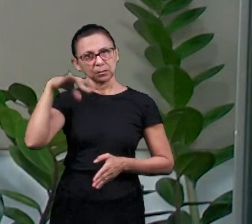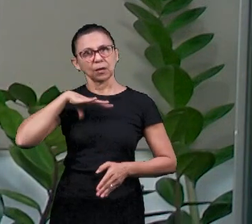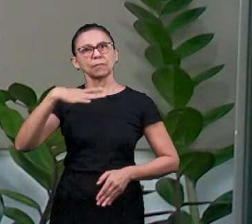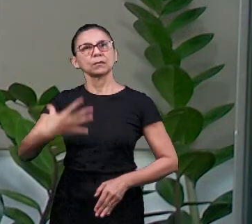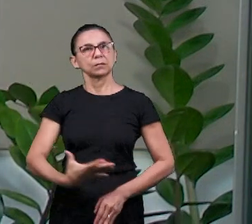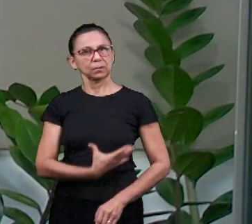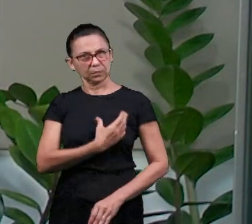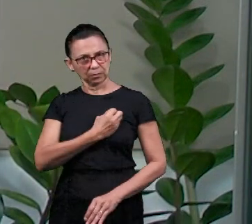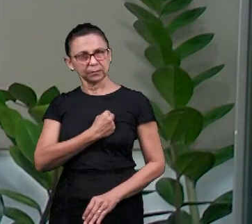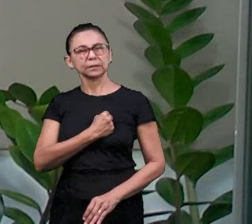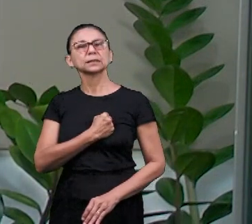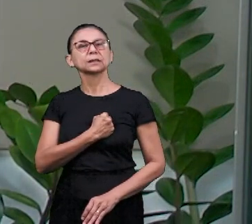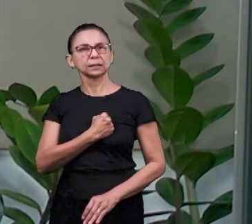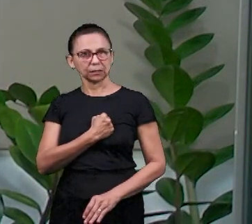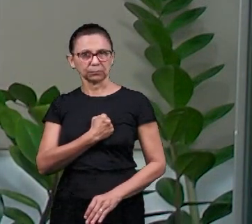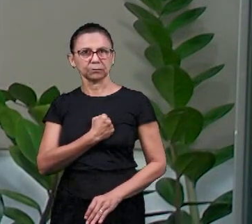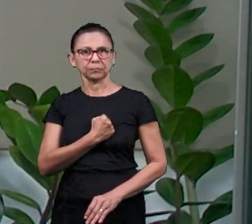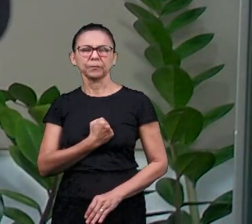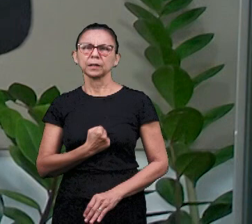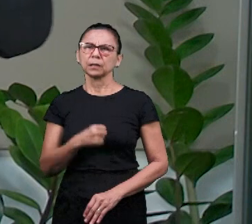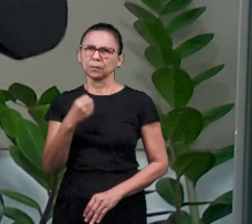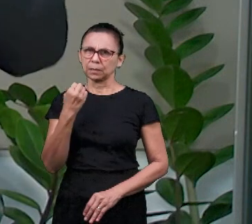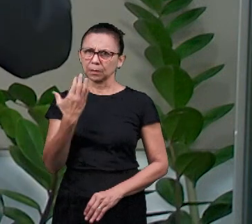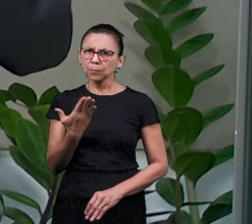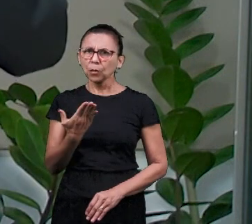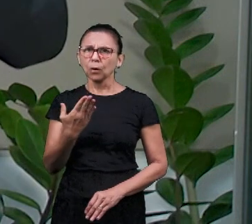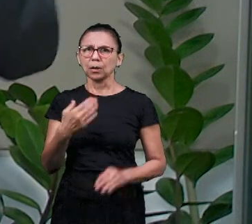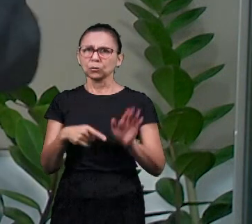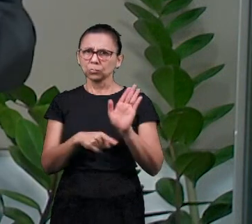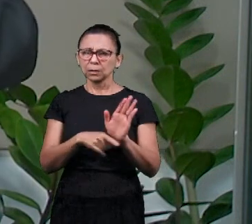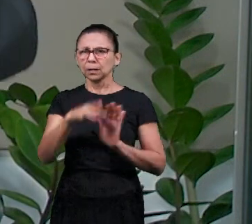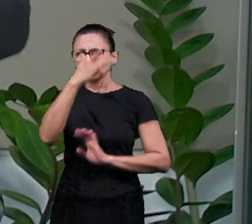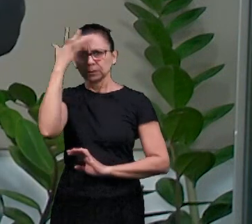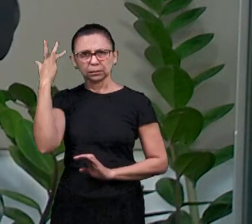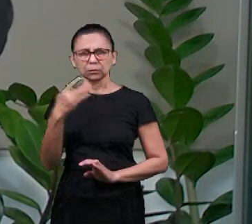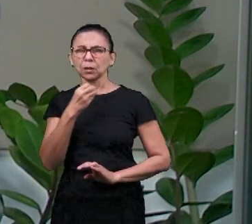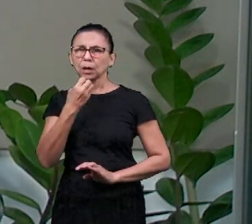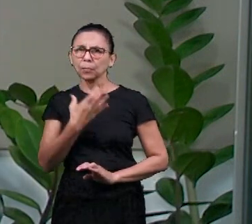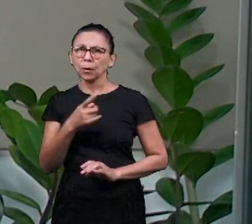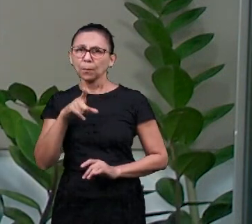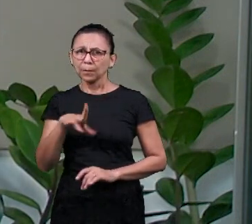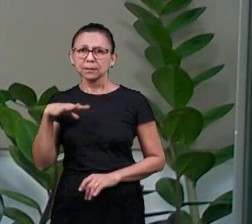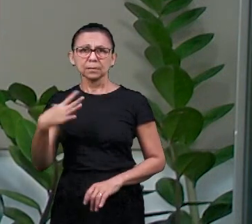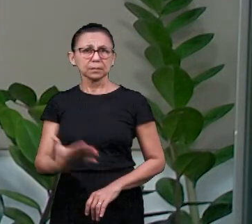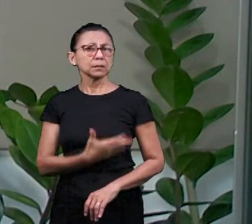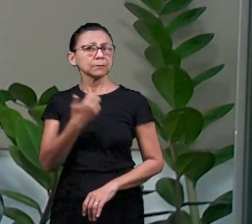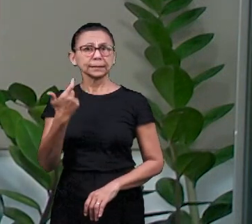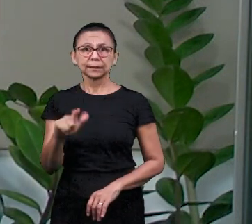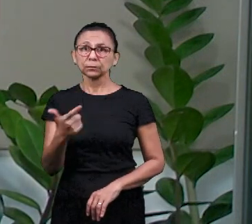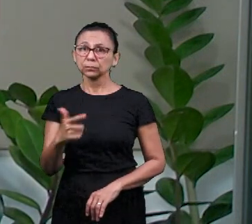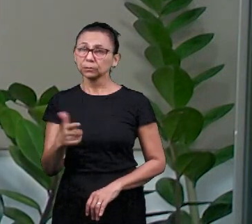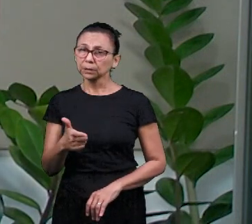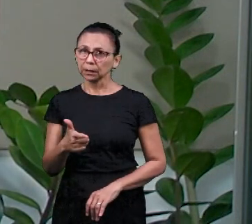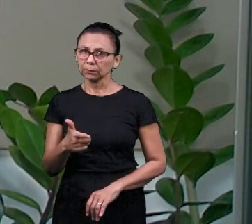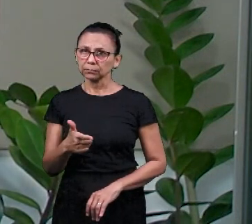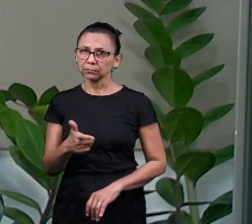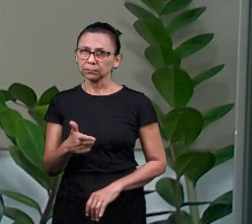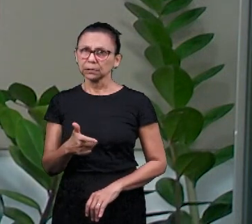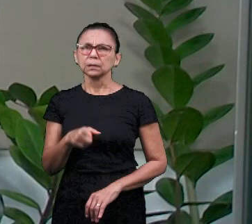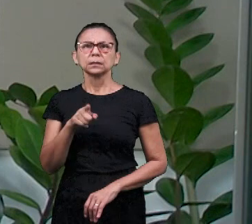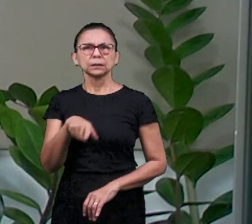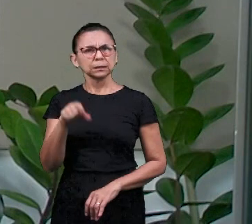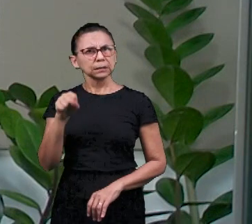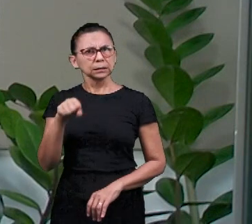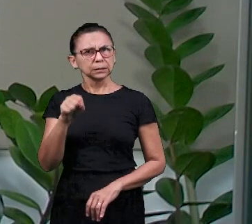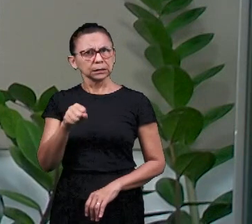projet. Donc, faire manger aux gens, le gouvernement, n'importe qui peut le faire, il doit le faire. C'est